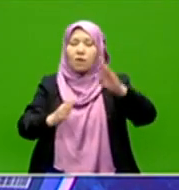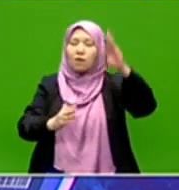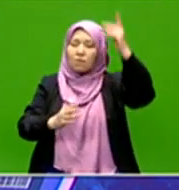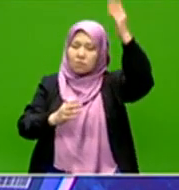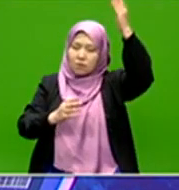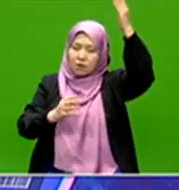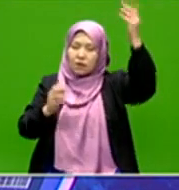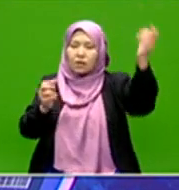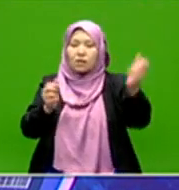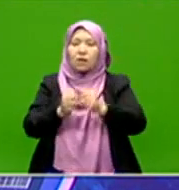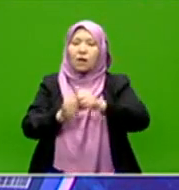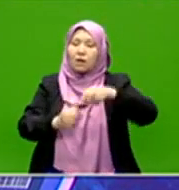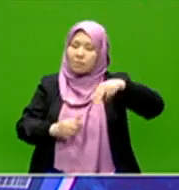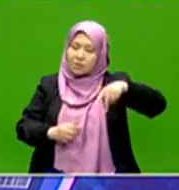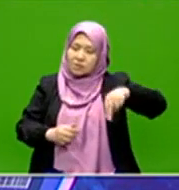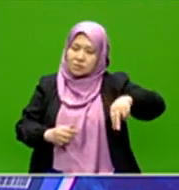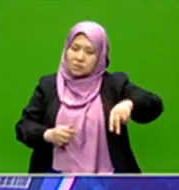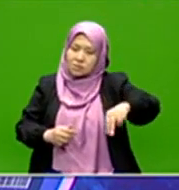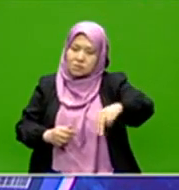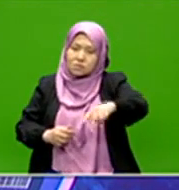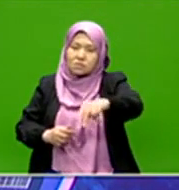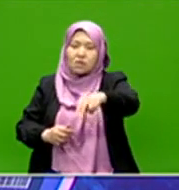dhamirin ya'tina min